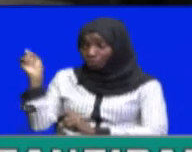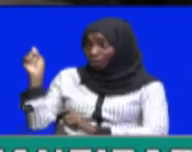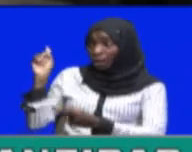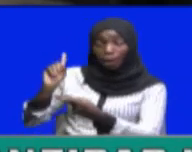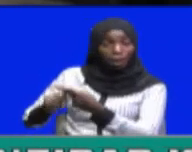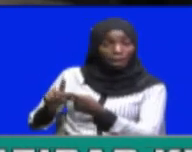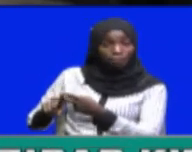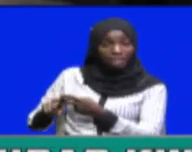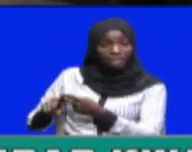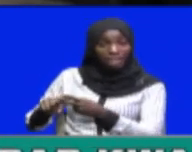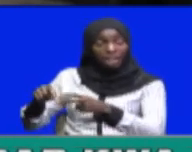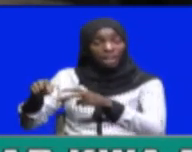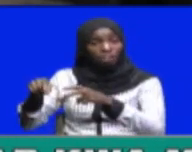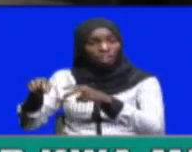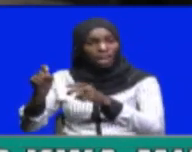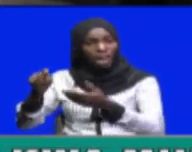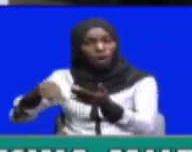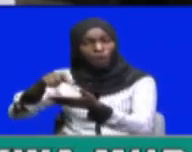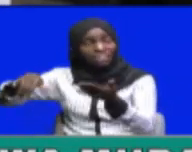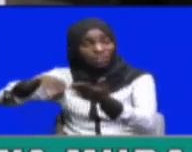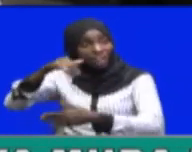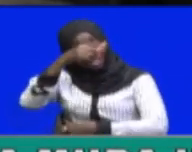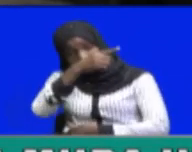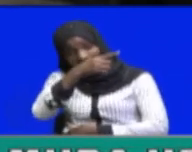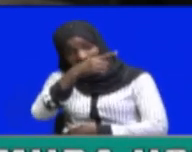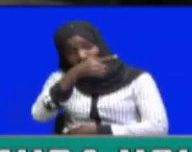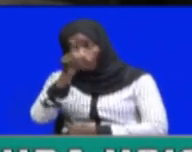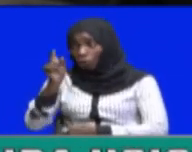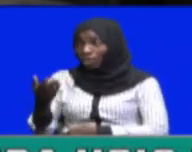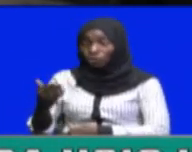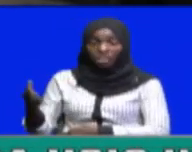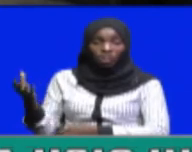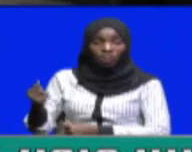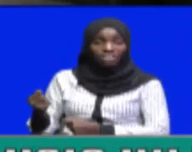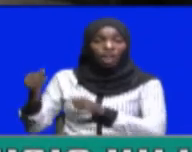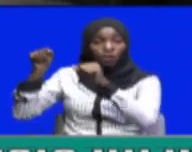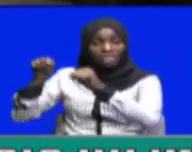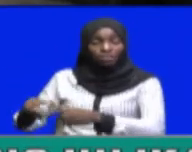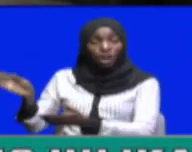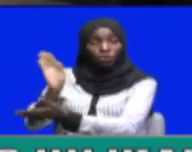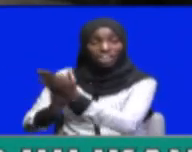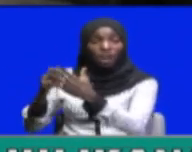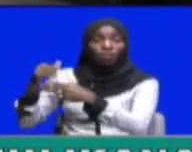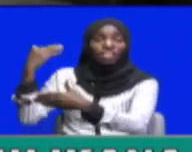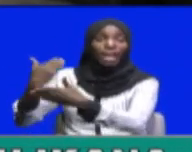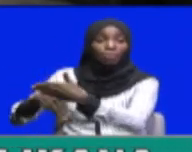Grupu la pili, wafanya biashara ambao wanatoka nje ya nchi. Tumeelewa vizuri, eh? Kwa